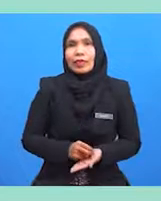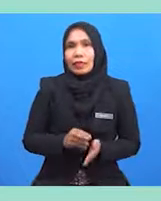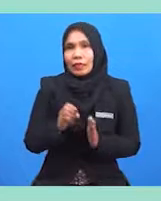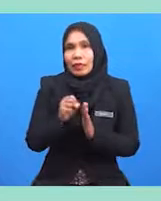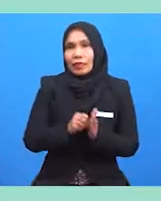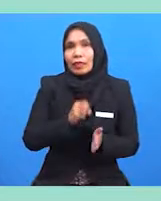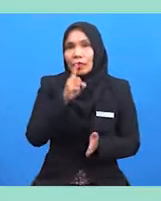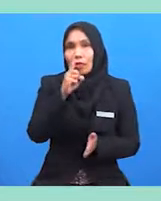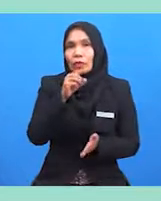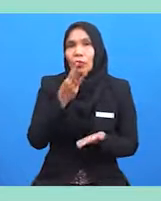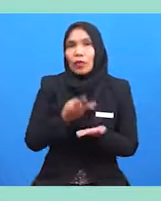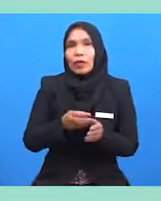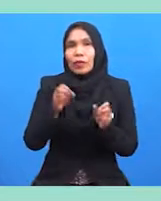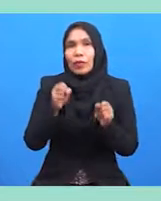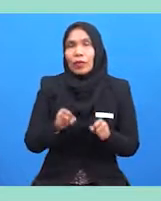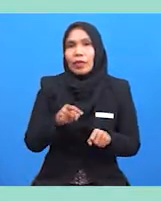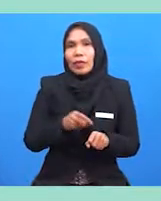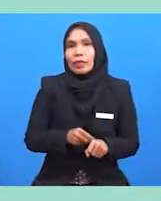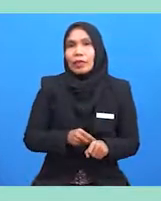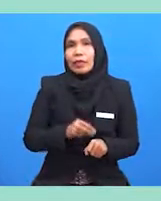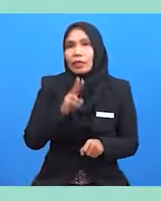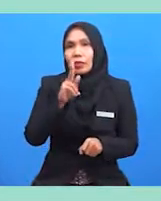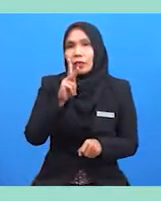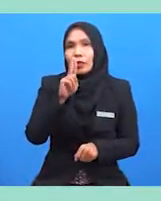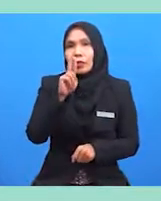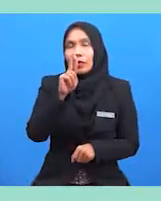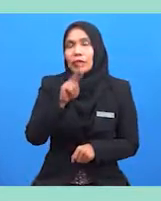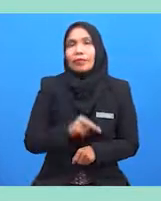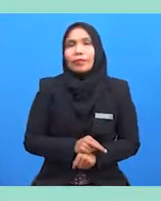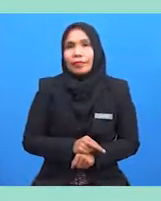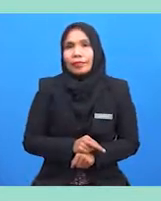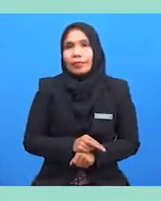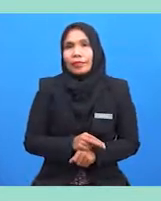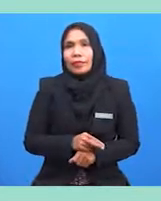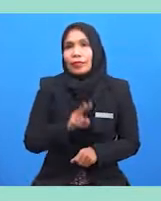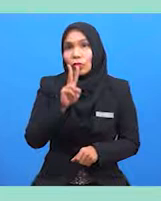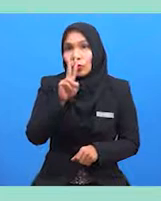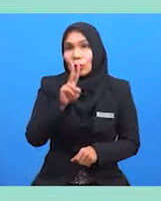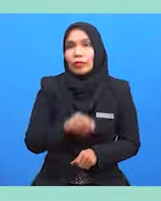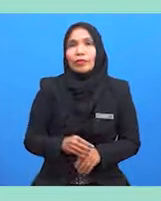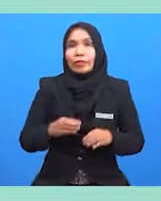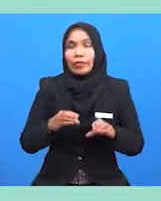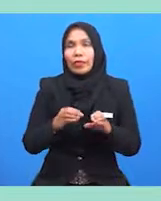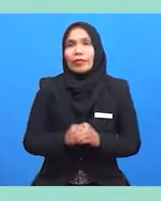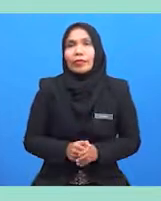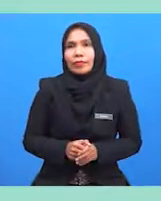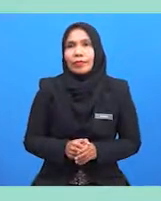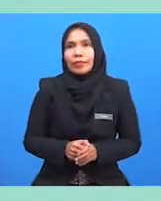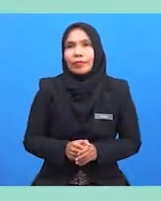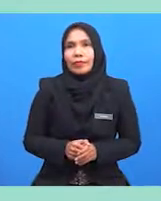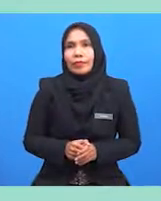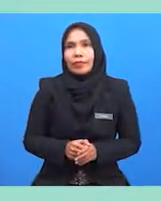melalui dua cara, iaitu dari aspek kuasa beli wang dan juga mata wang